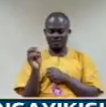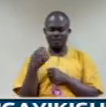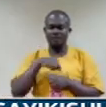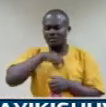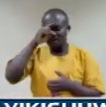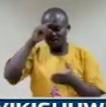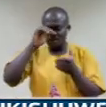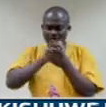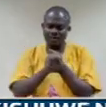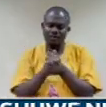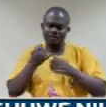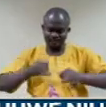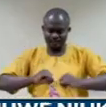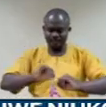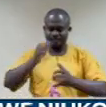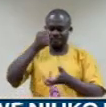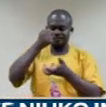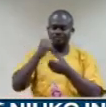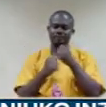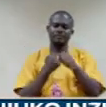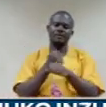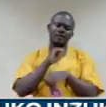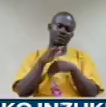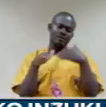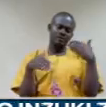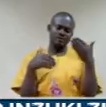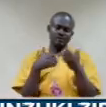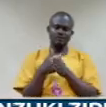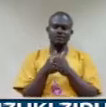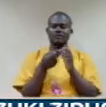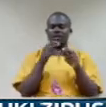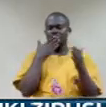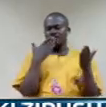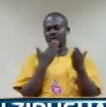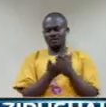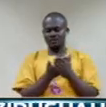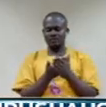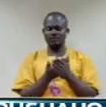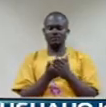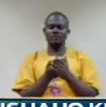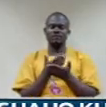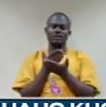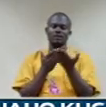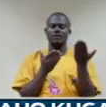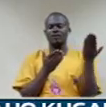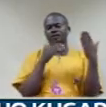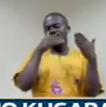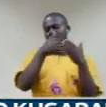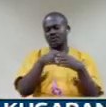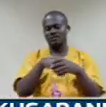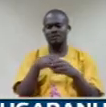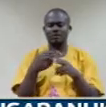twizeye ko ishyirwa mu bikorwa ry'ingengo y'imari y'umwaka wose rizagenda neza kuko rigeze ku gipimo